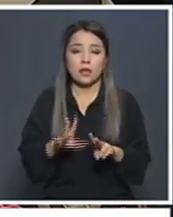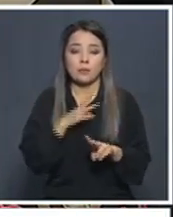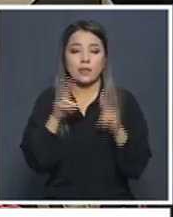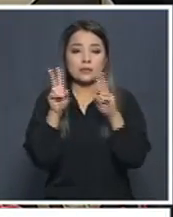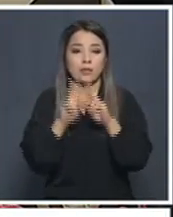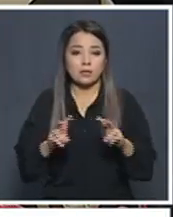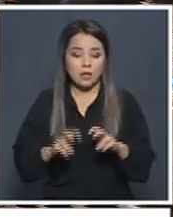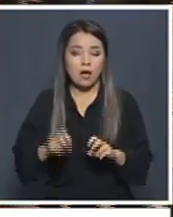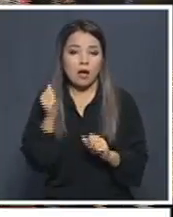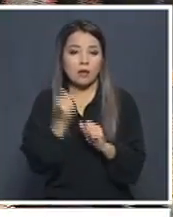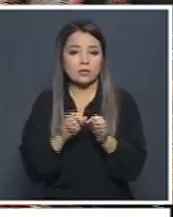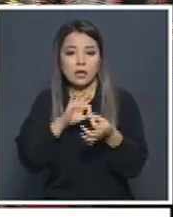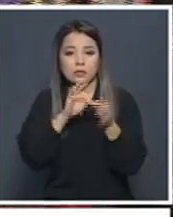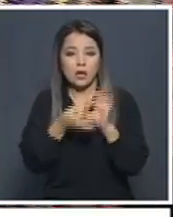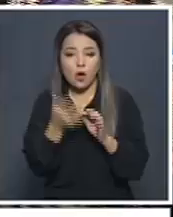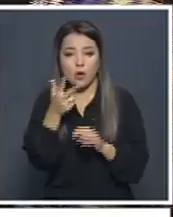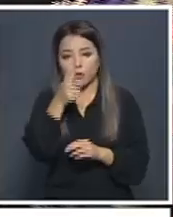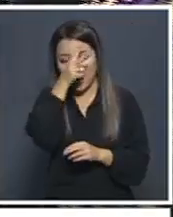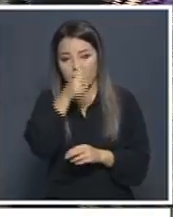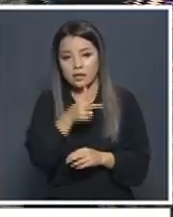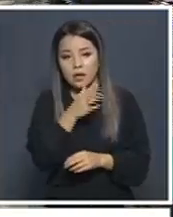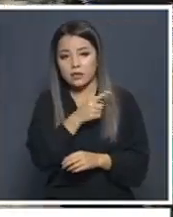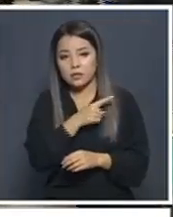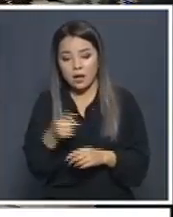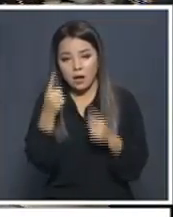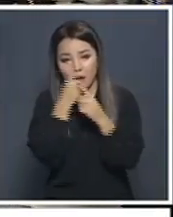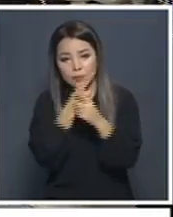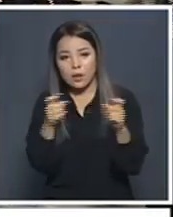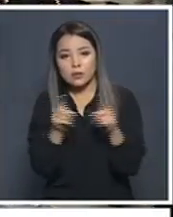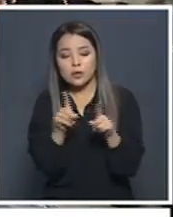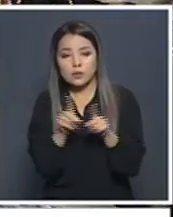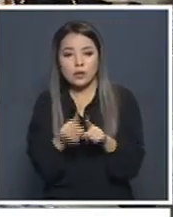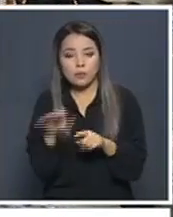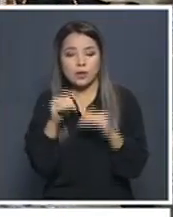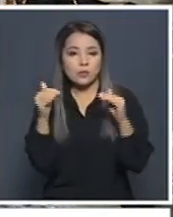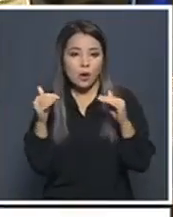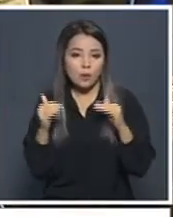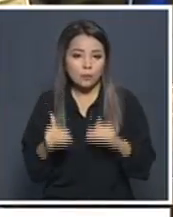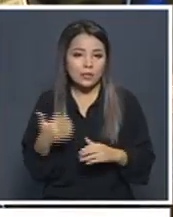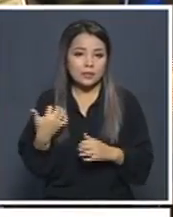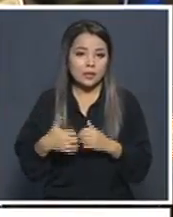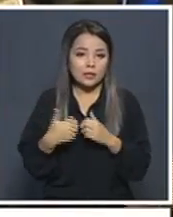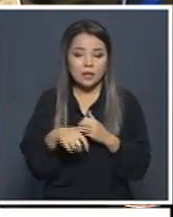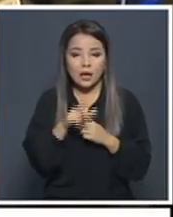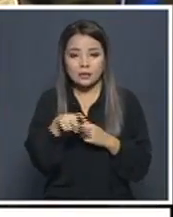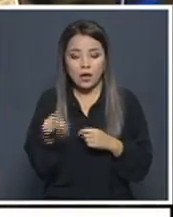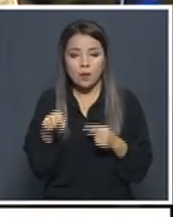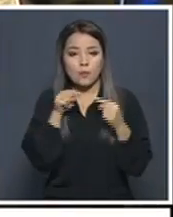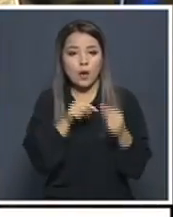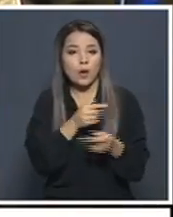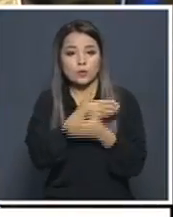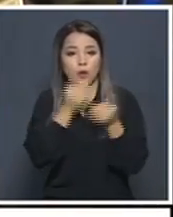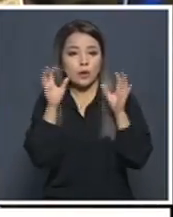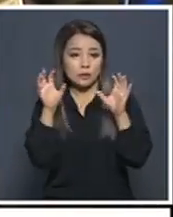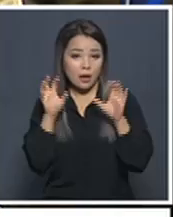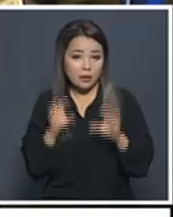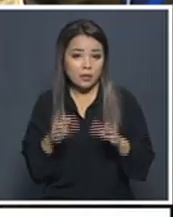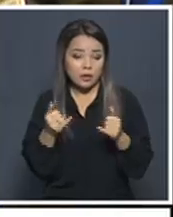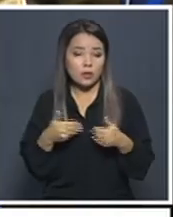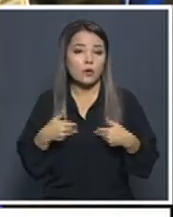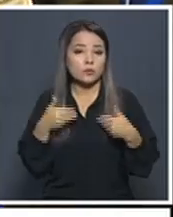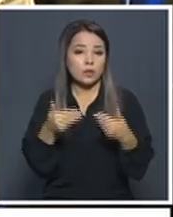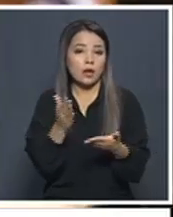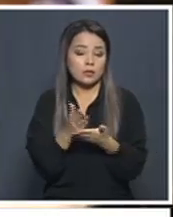байланысты соңғы үш айда хабарландырулар саны төмендепті. Делдалдардың жұмысы заңға қайшы емес. Дегенмен олар ұсынған